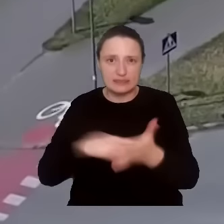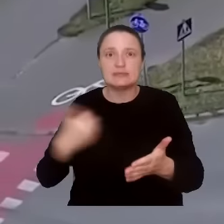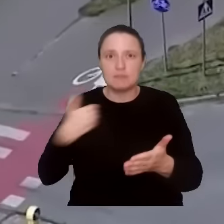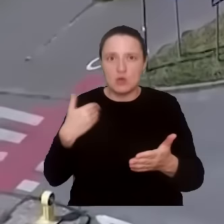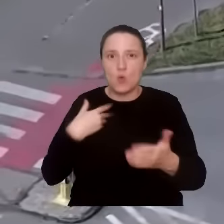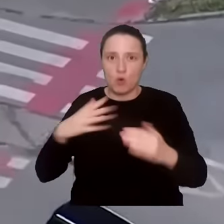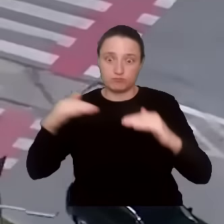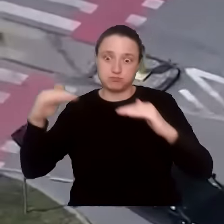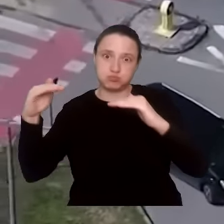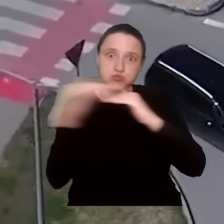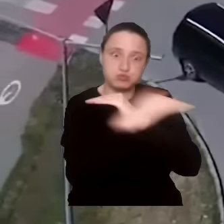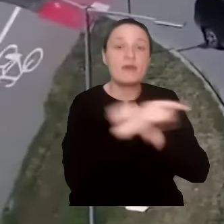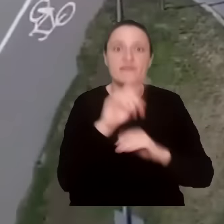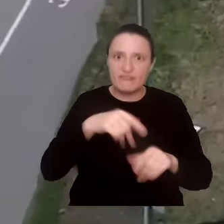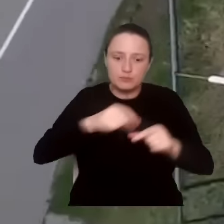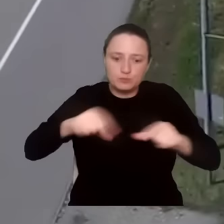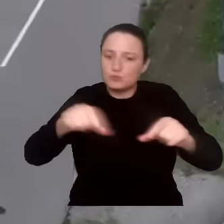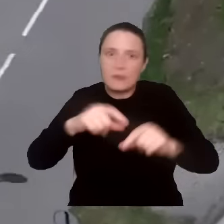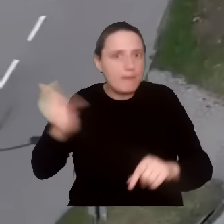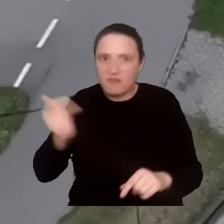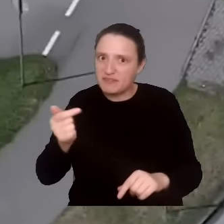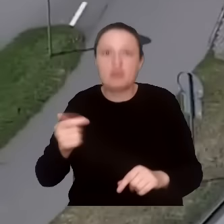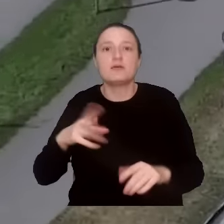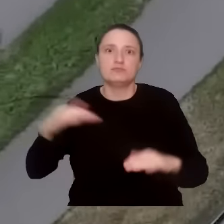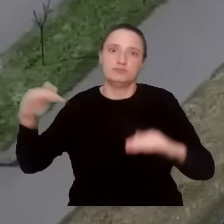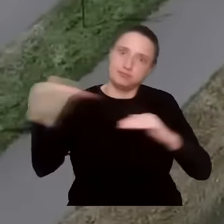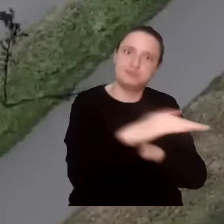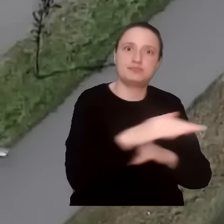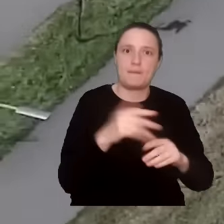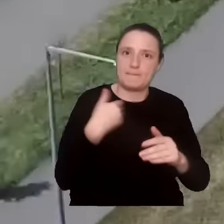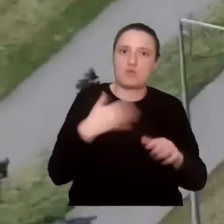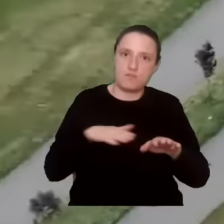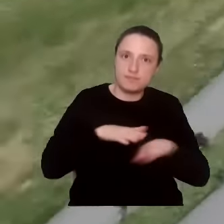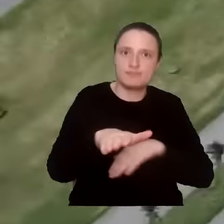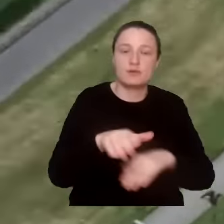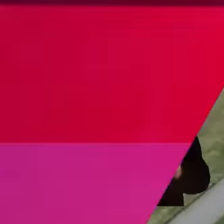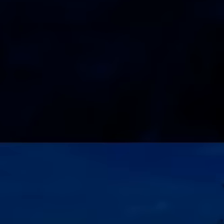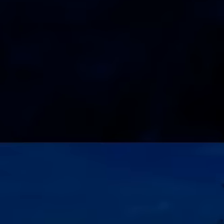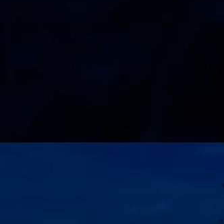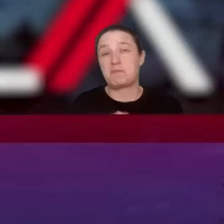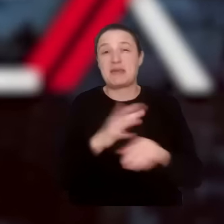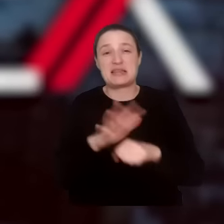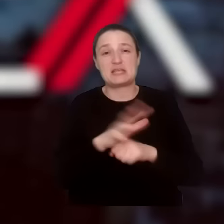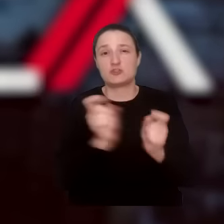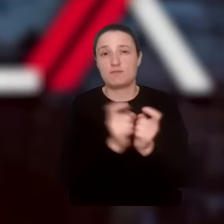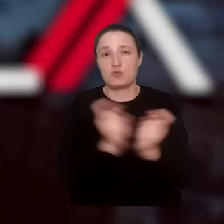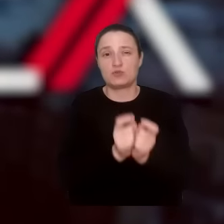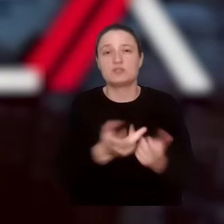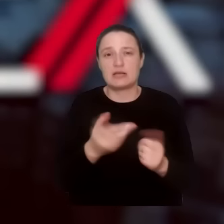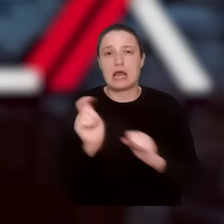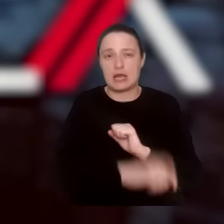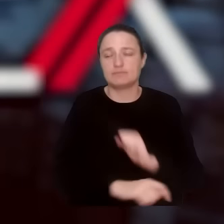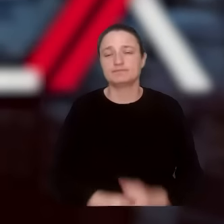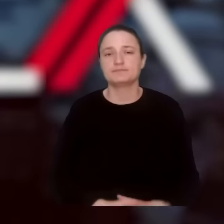wyprzedzania w pobliżu przejść dla pieszych. Grozi za to mandat w wysokości 1500 zł i 15 punktów karnych.